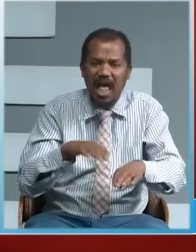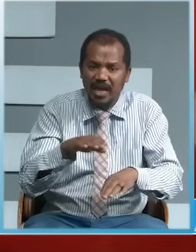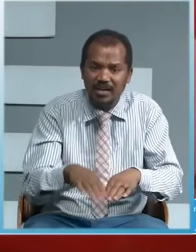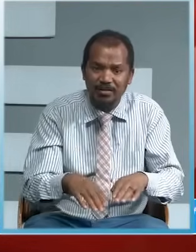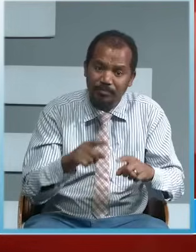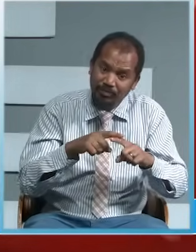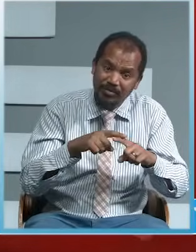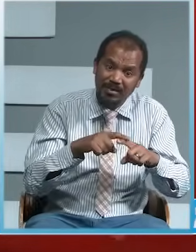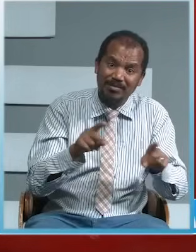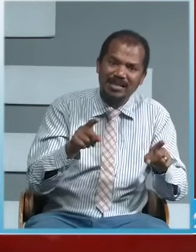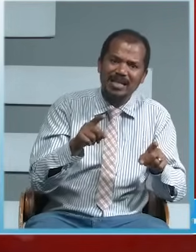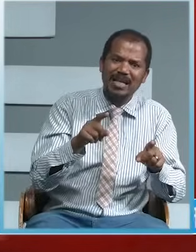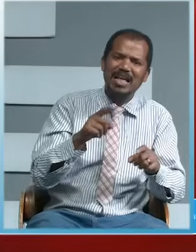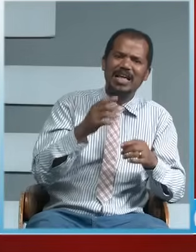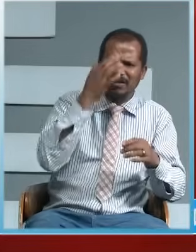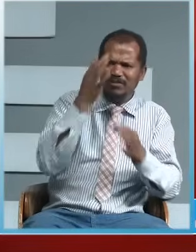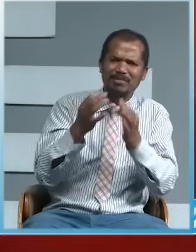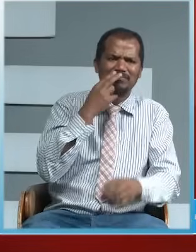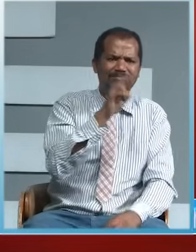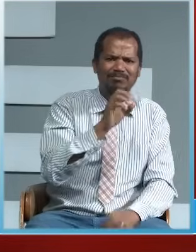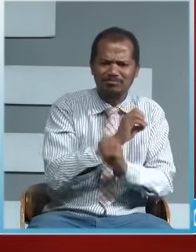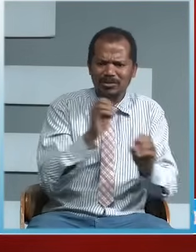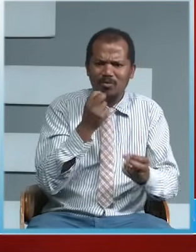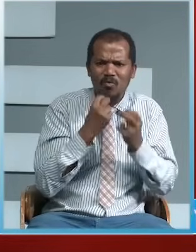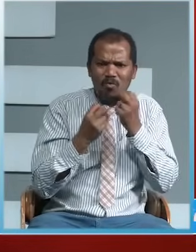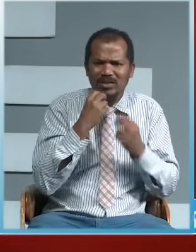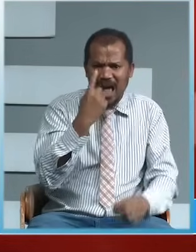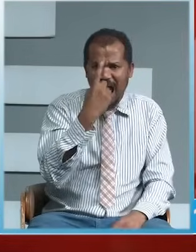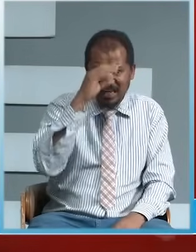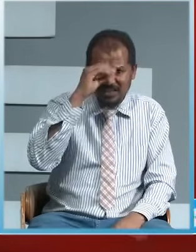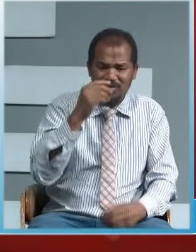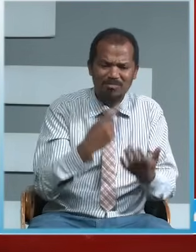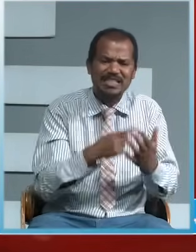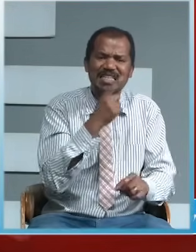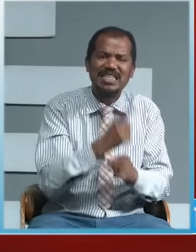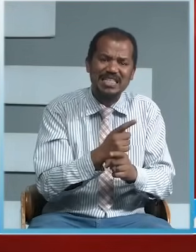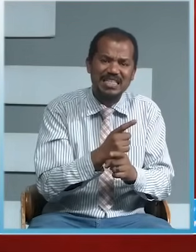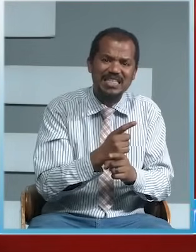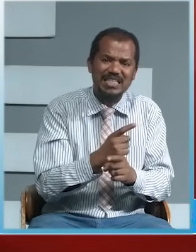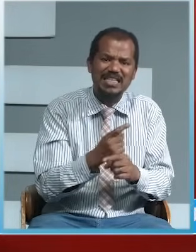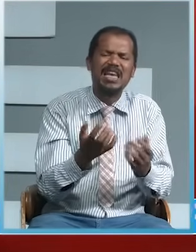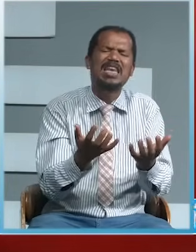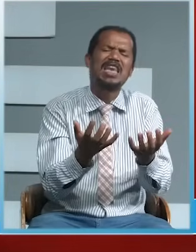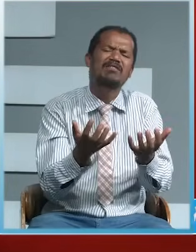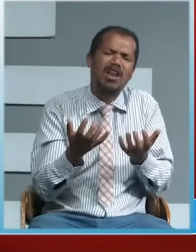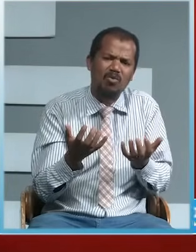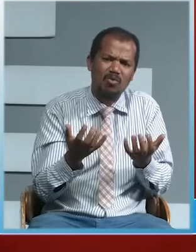አካሄድ በተለይ ያለ ፍርድ ቤት ማዘዣ ያለምንም ወንጀል አንድ ሰው በዚህ ልክ